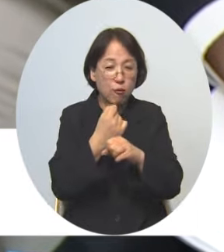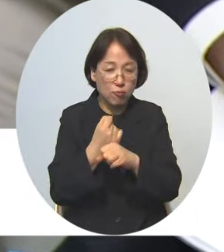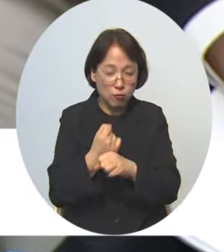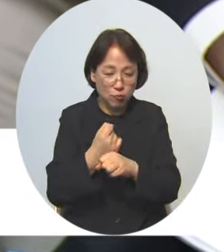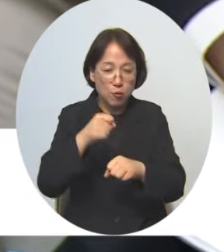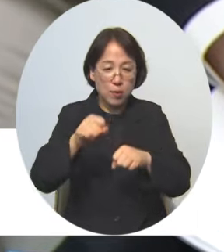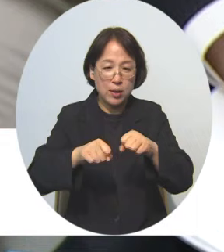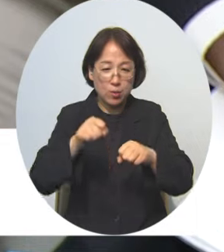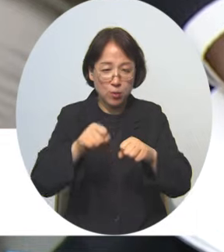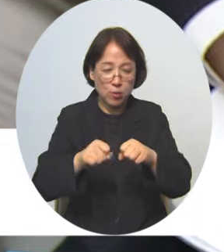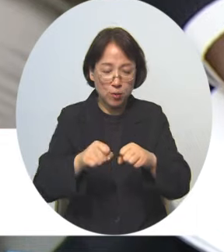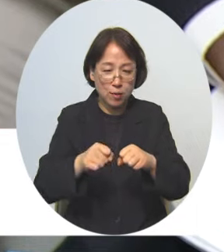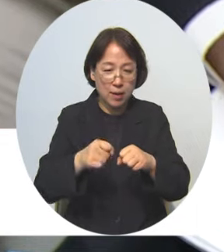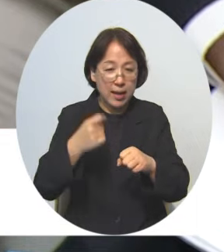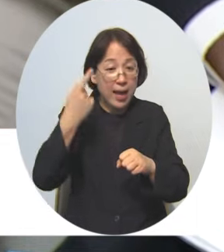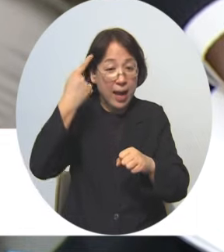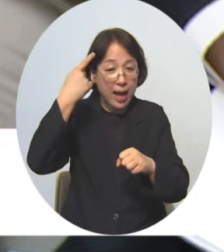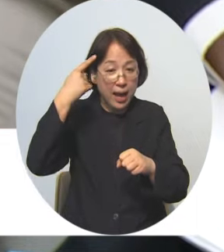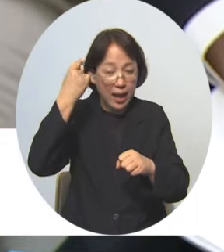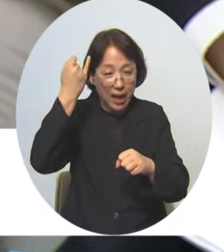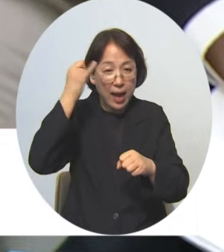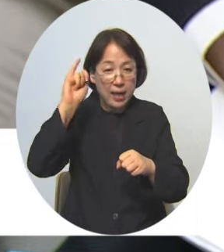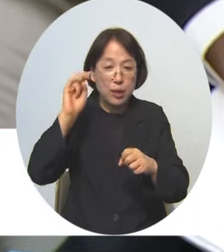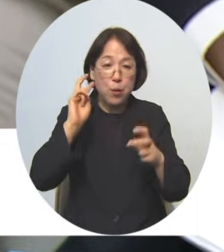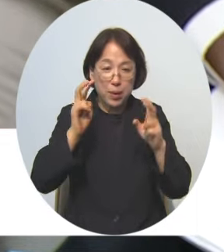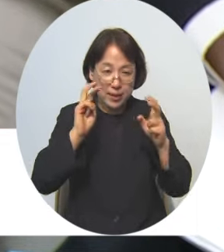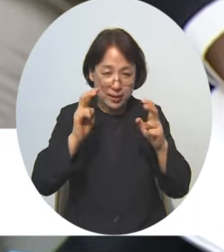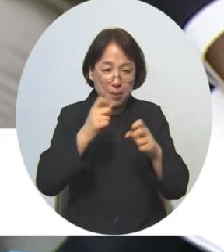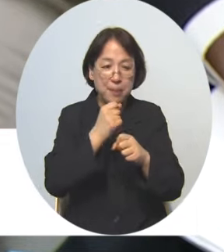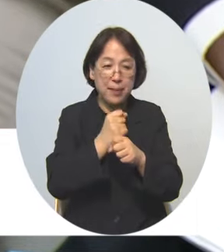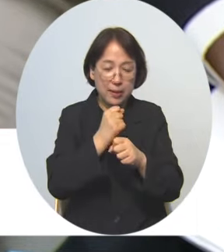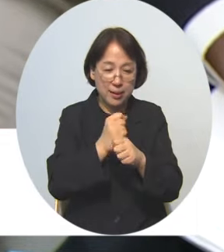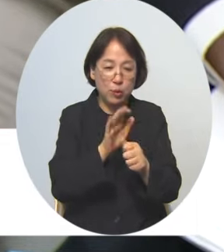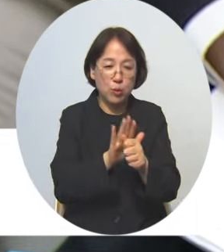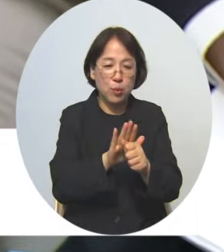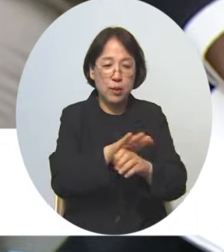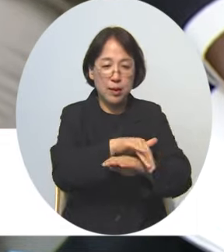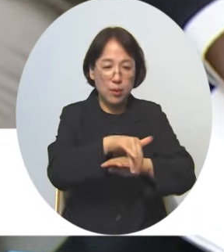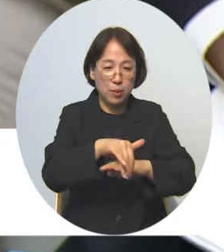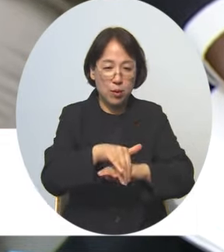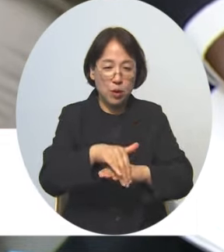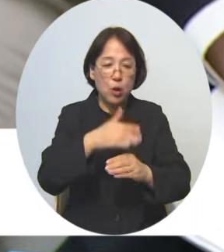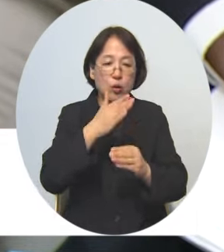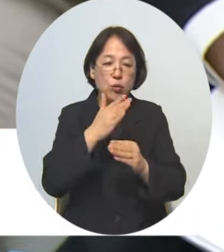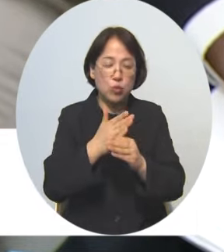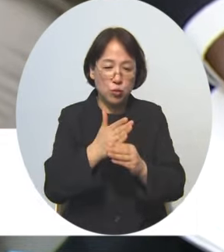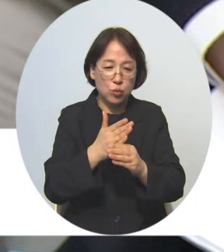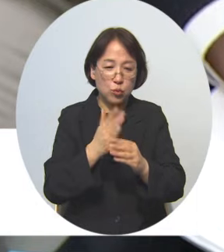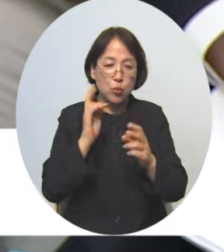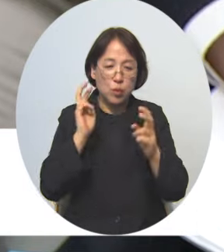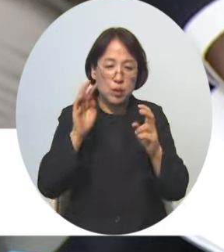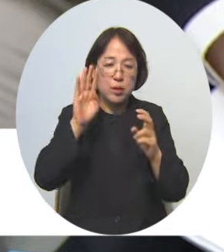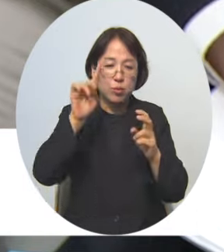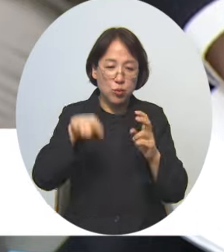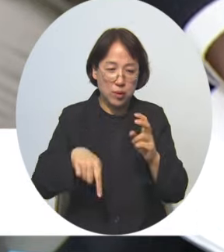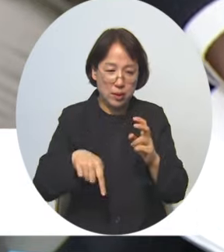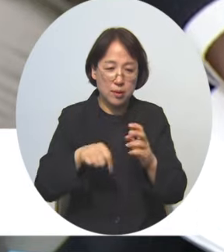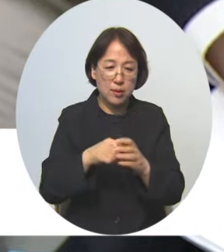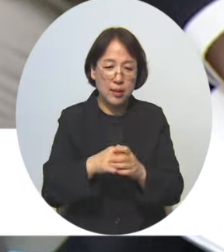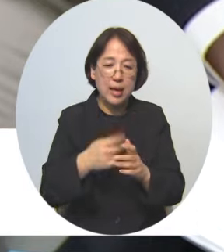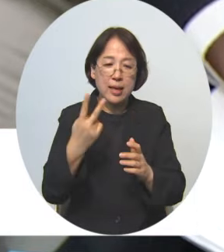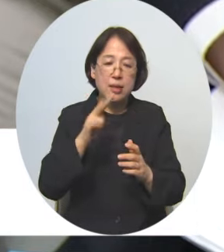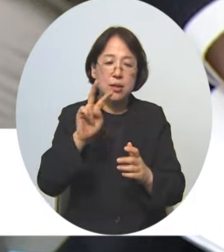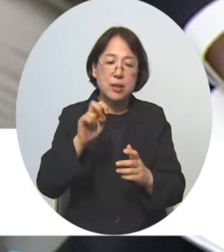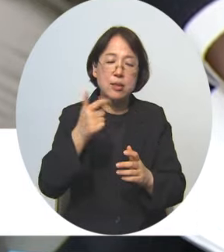튼튼한 창업의 인프라가 되도록 노력하겠습니다. 중기부에서는 모태펀더의 지역혁신펀드를 2026년까지 1조 원